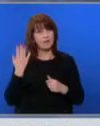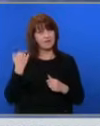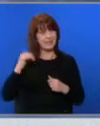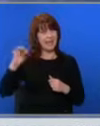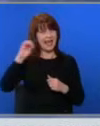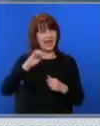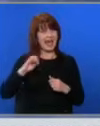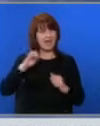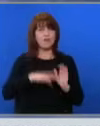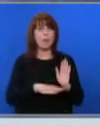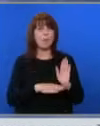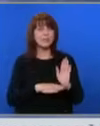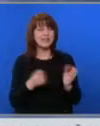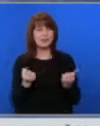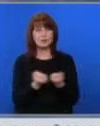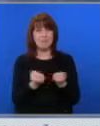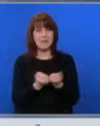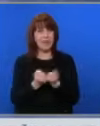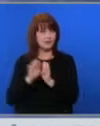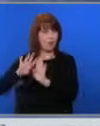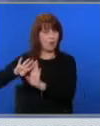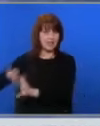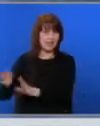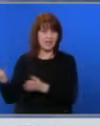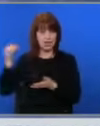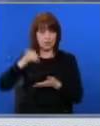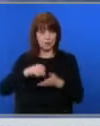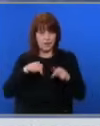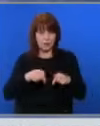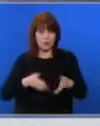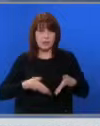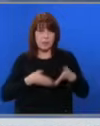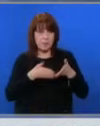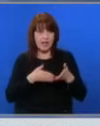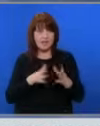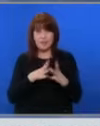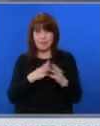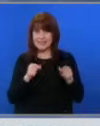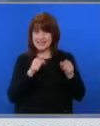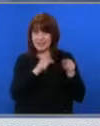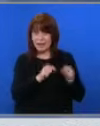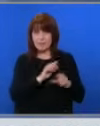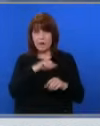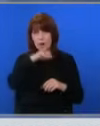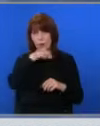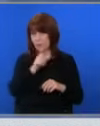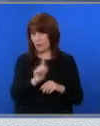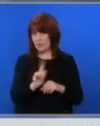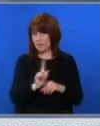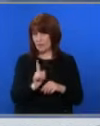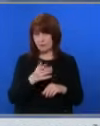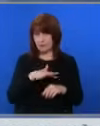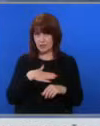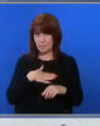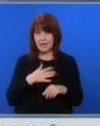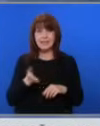еврокомисарското място си остави и дойде в България, за да помогне, защото без тебе компромис нямаше да има. За няколко месеца ще